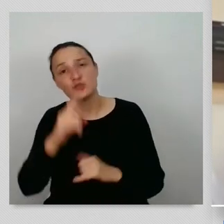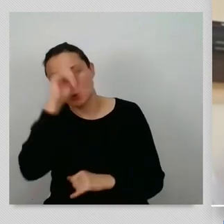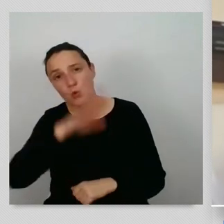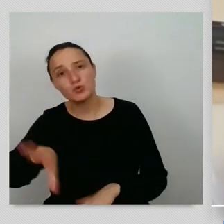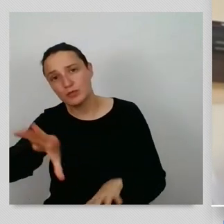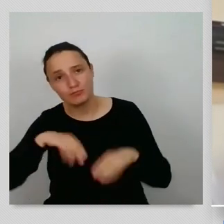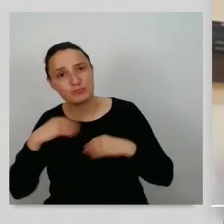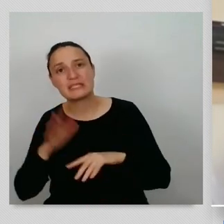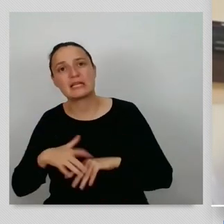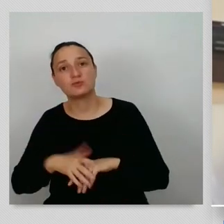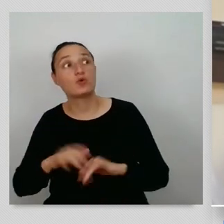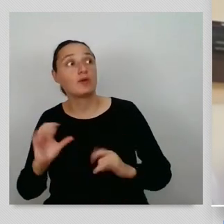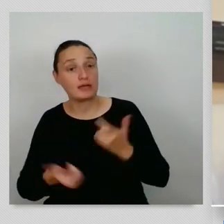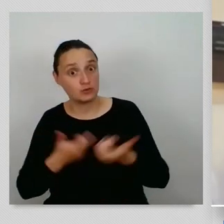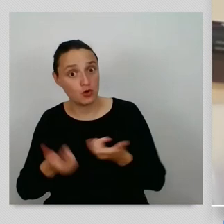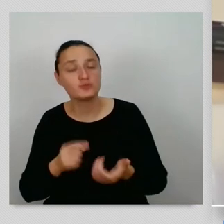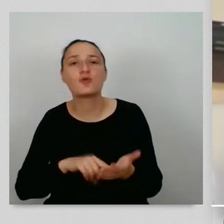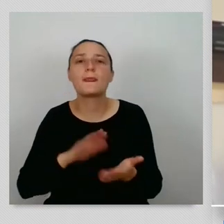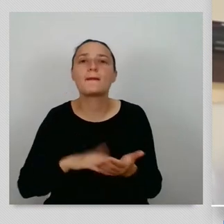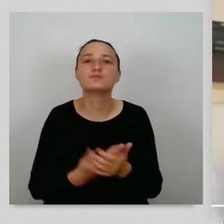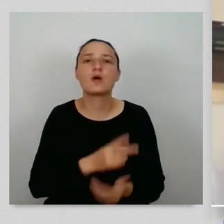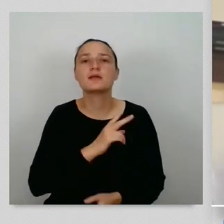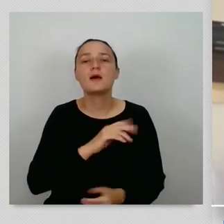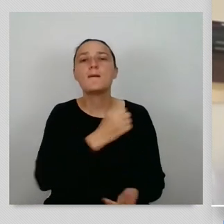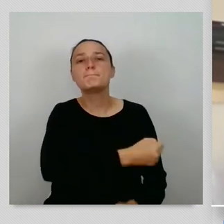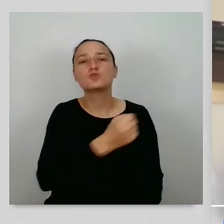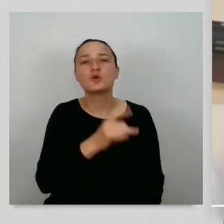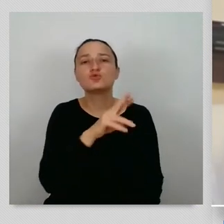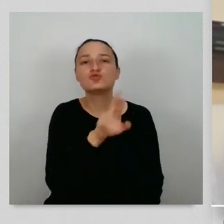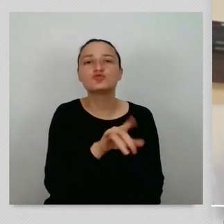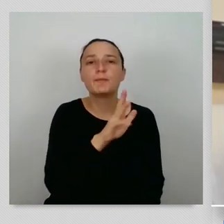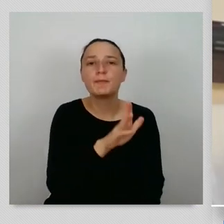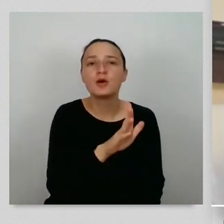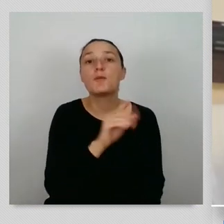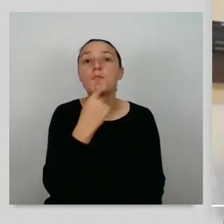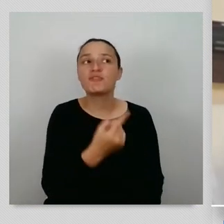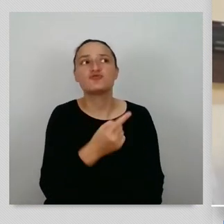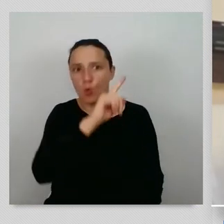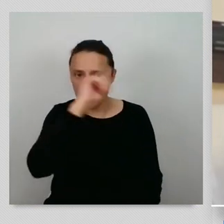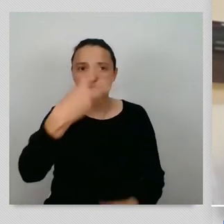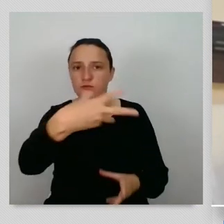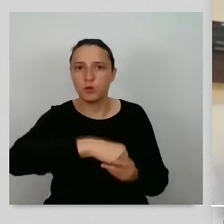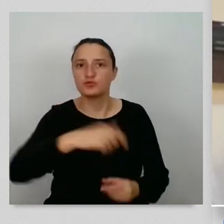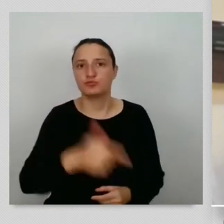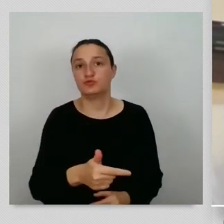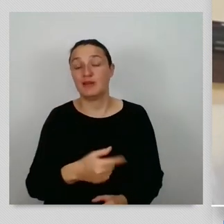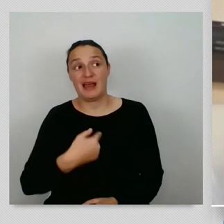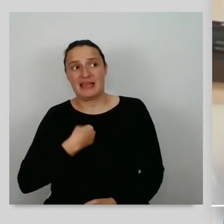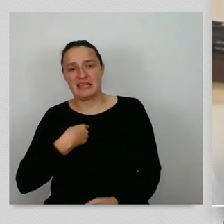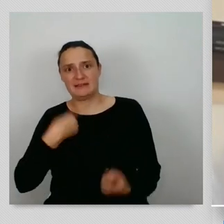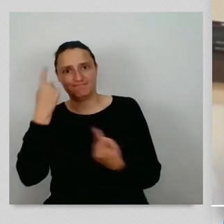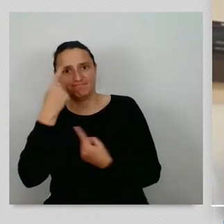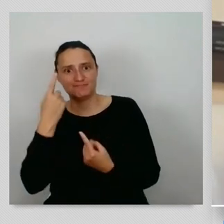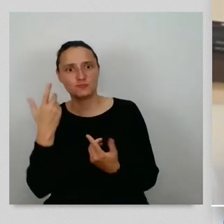to zrobić? Przed chwilą pan poseł Grzyb powiedział, że trzeba włączyć ludzi. Ale ja uważam, że my